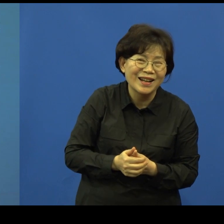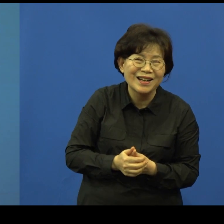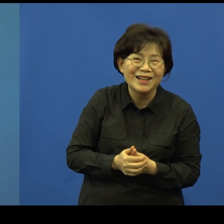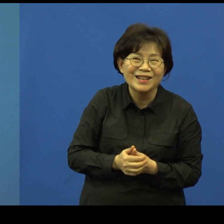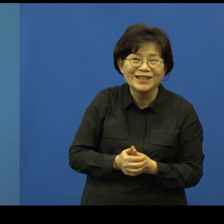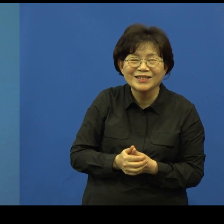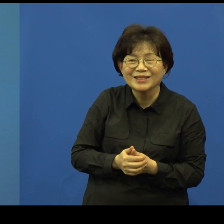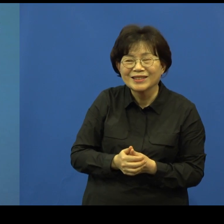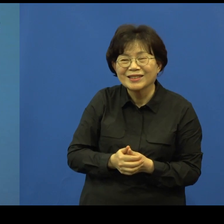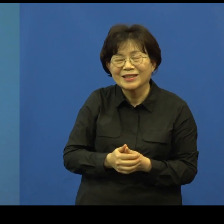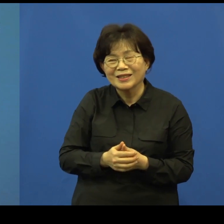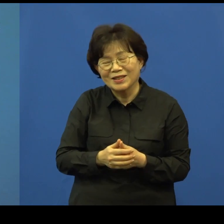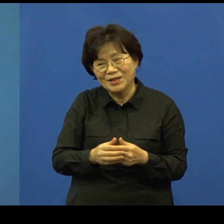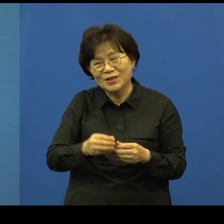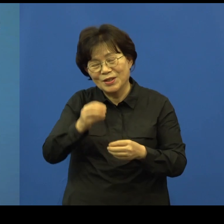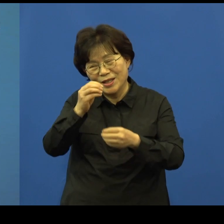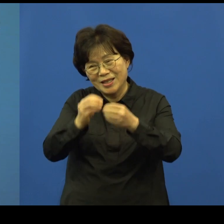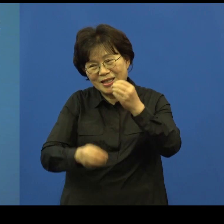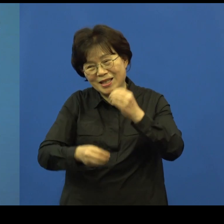시가 나온다는 거예요. 시가.